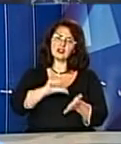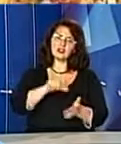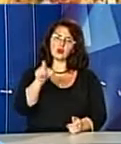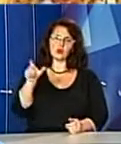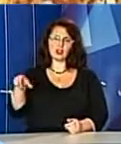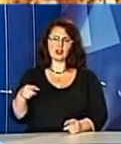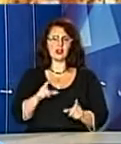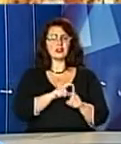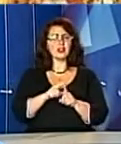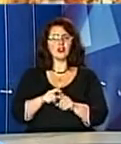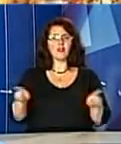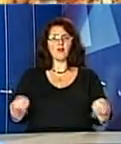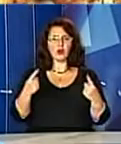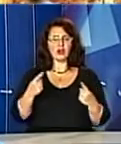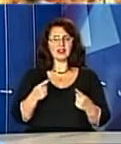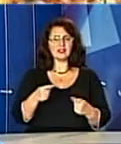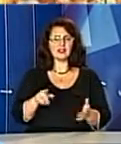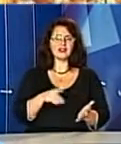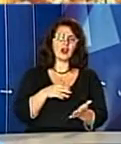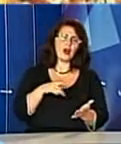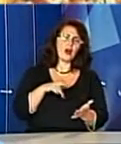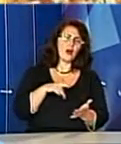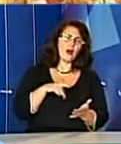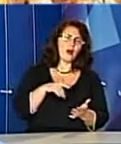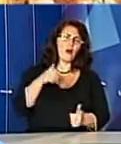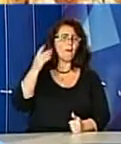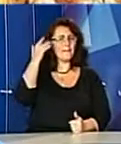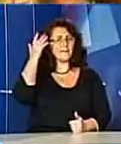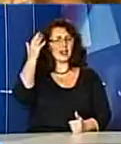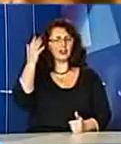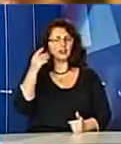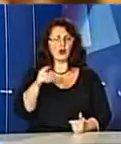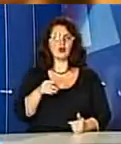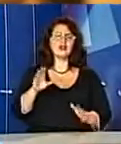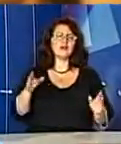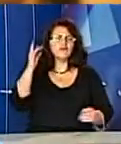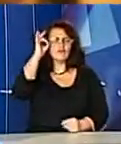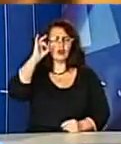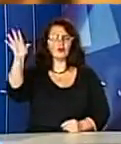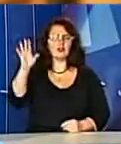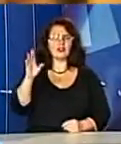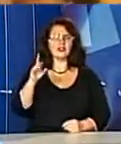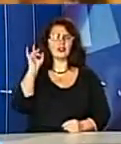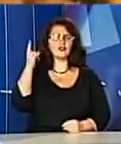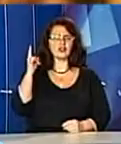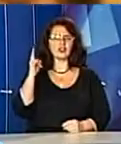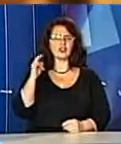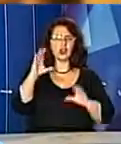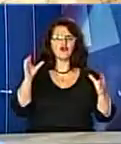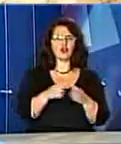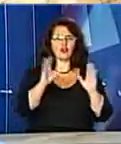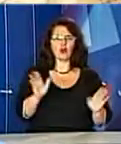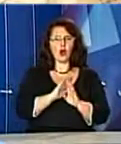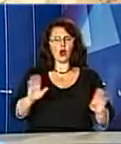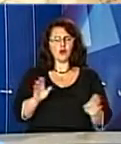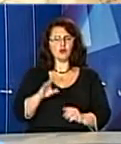словами організаторів конкурсу, метою фестивалю є, була і буде популяризація дитячої хорової музики, підвищення рівня виконавської